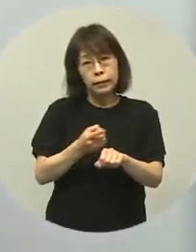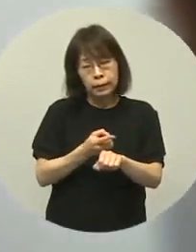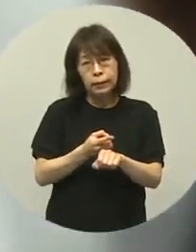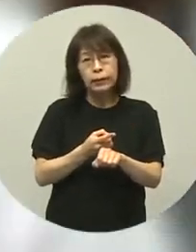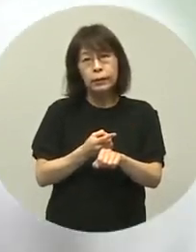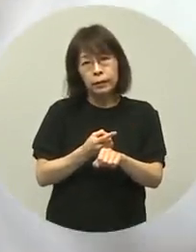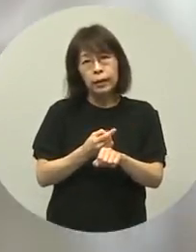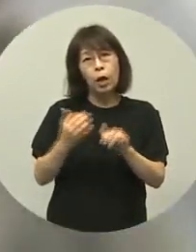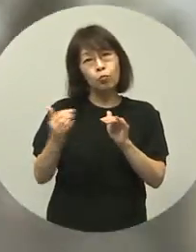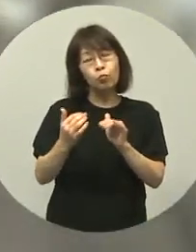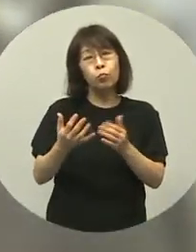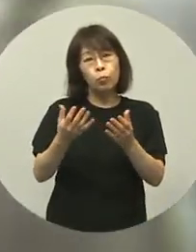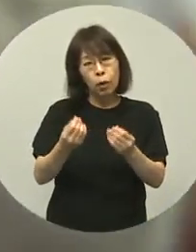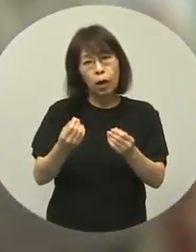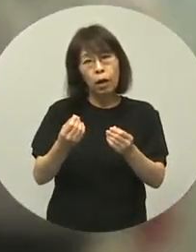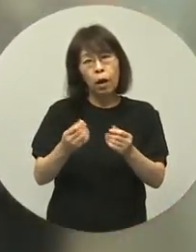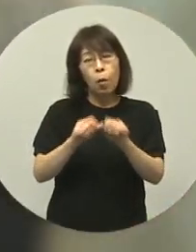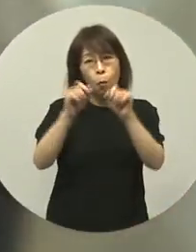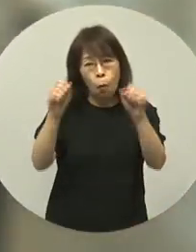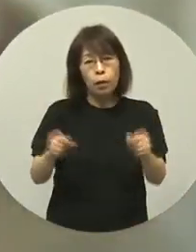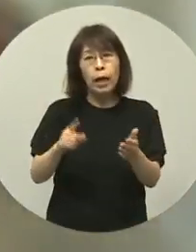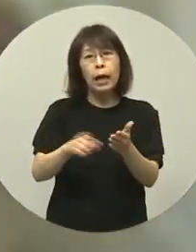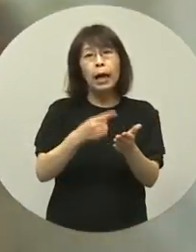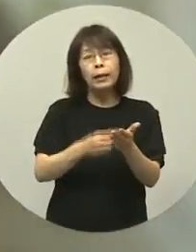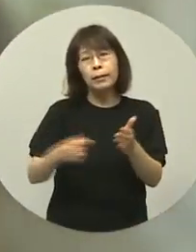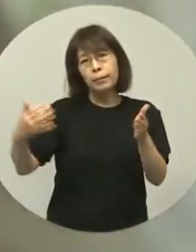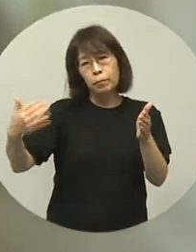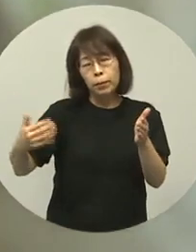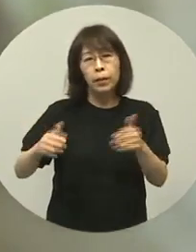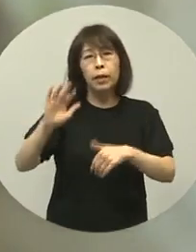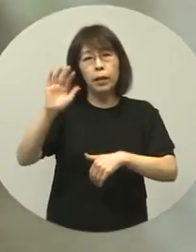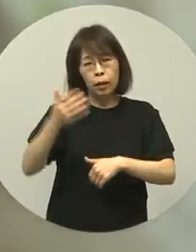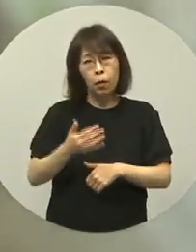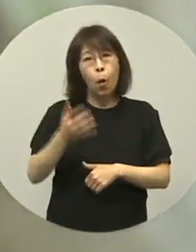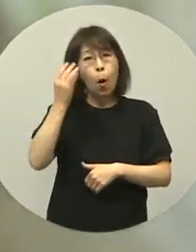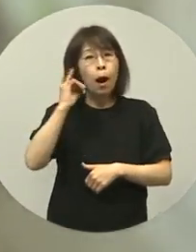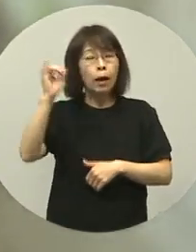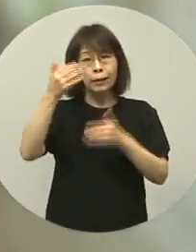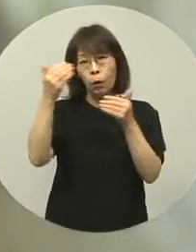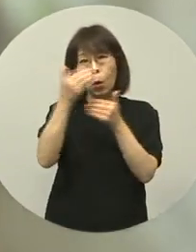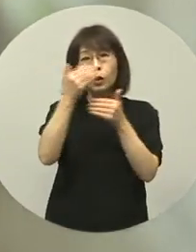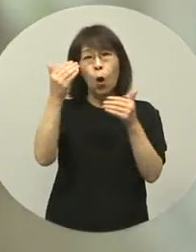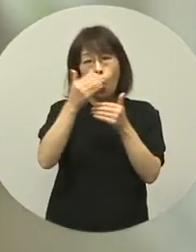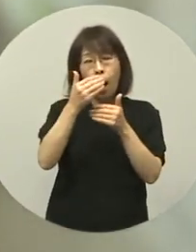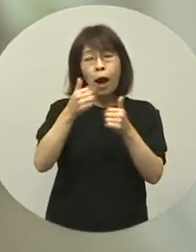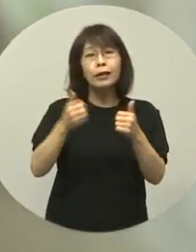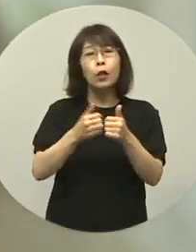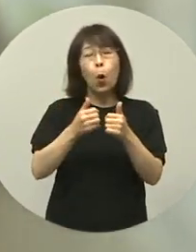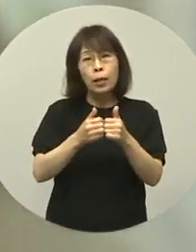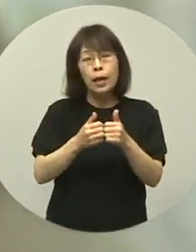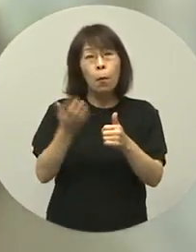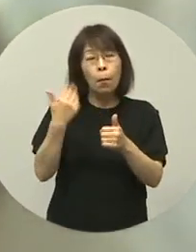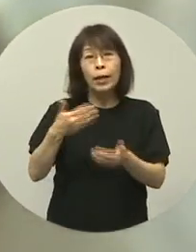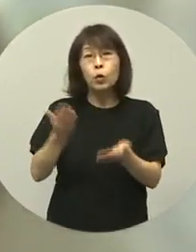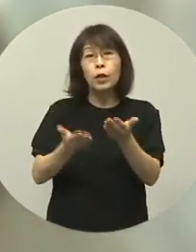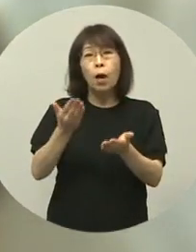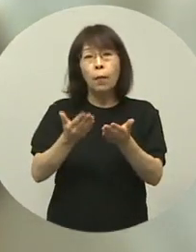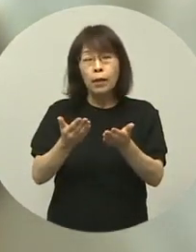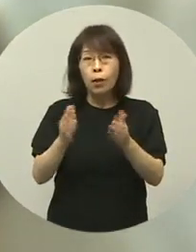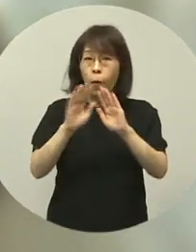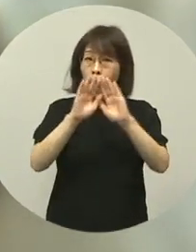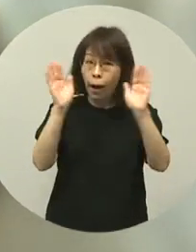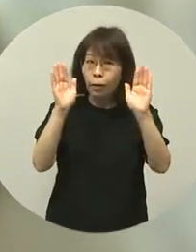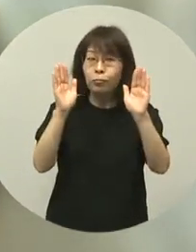題の解決まではまだまだ時間がかかりそうですが、お母さんの表情は相談前よりも晴れやかになっているようで